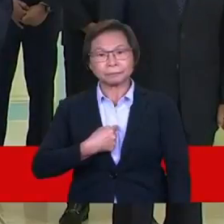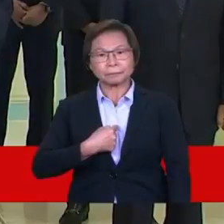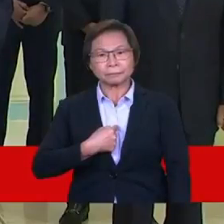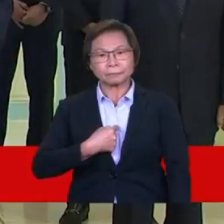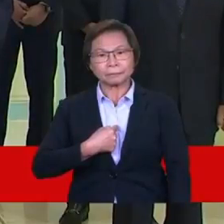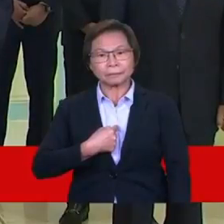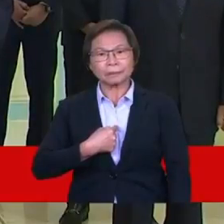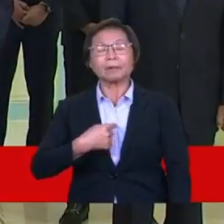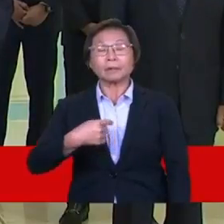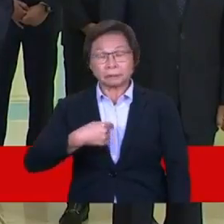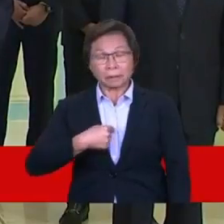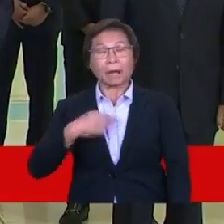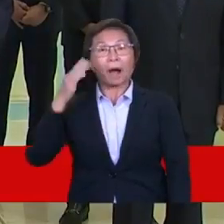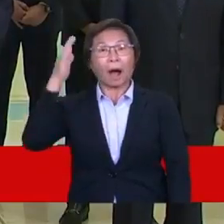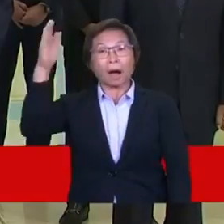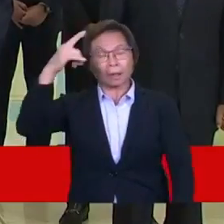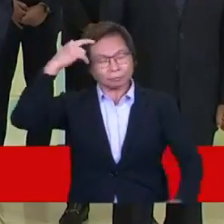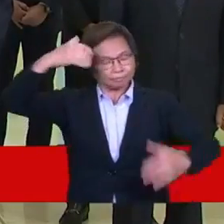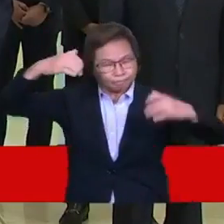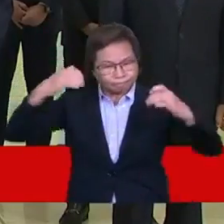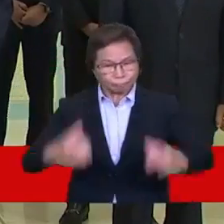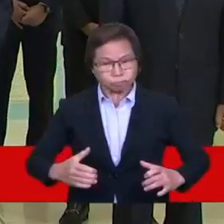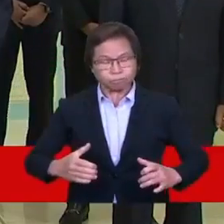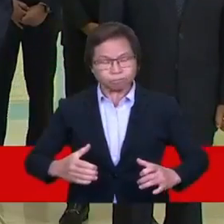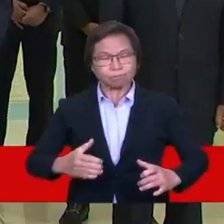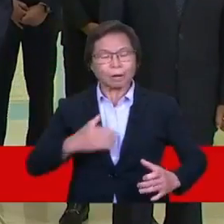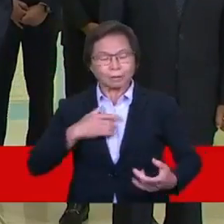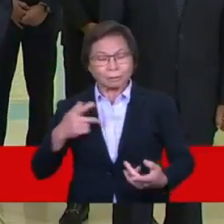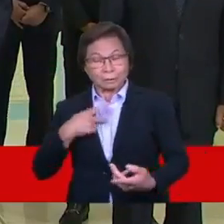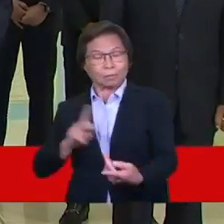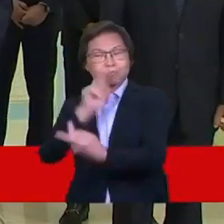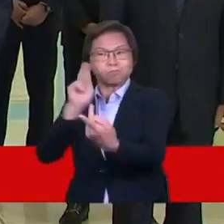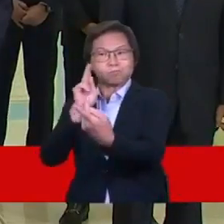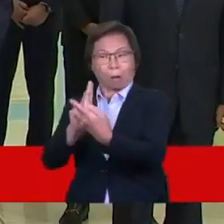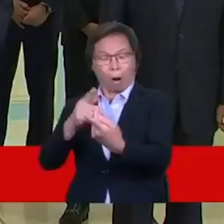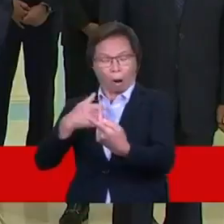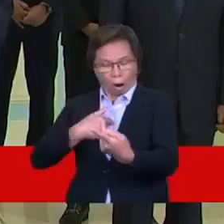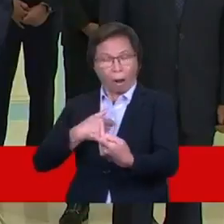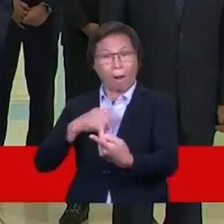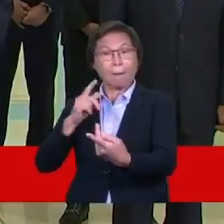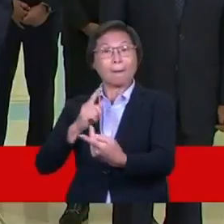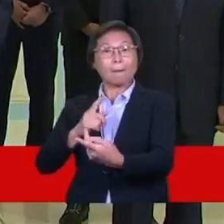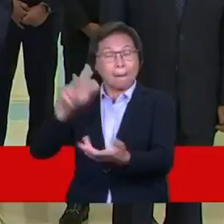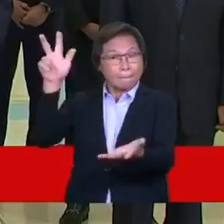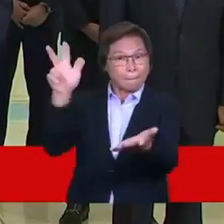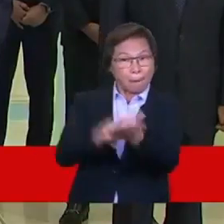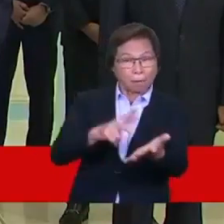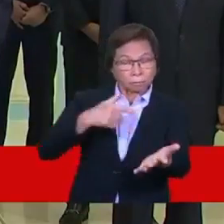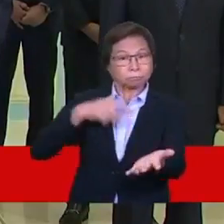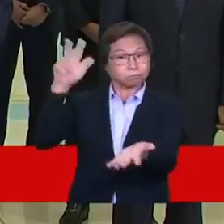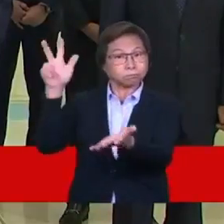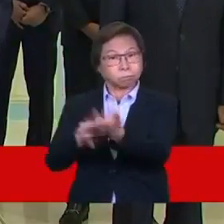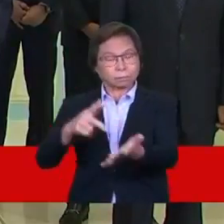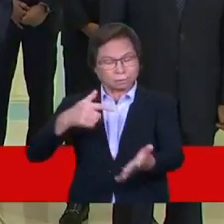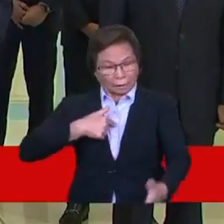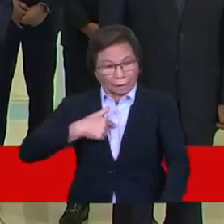bahwa saya akan menentukan keabsahan saya sebagai penanda menteri Diva